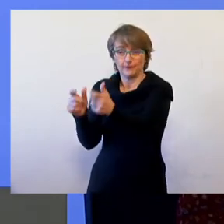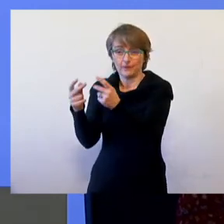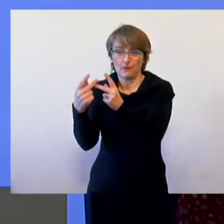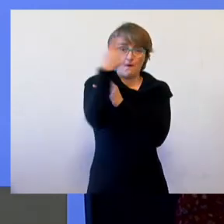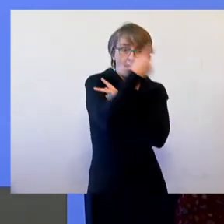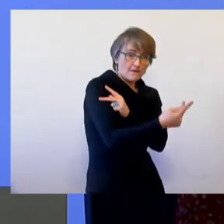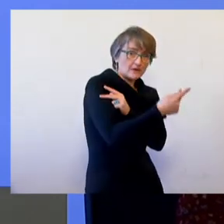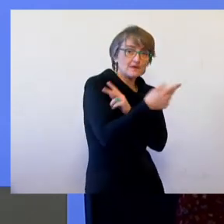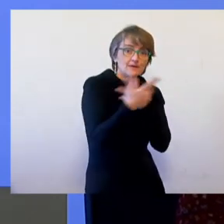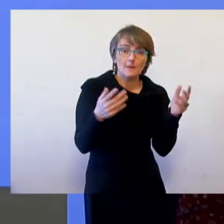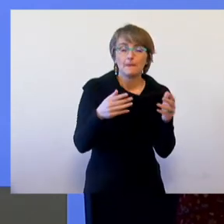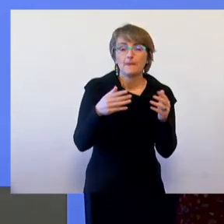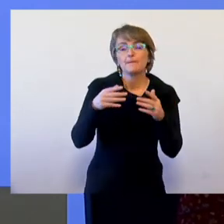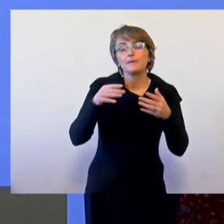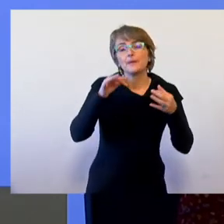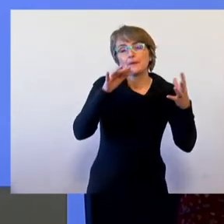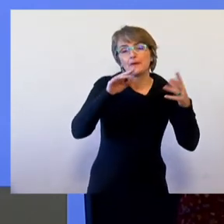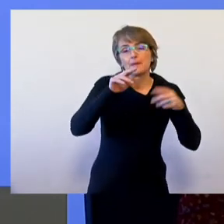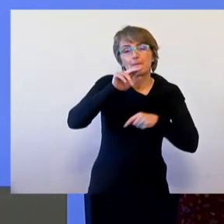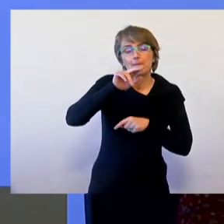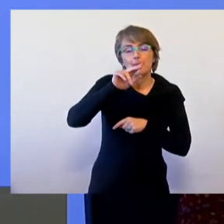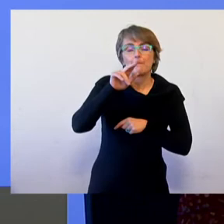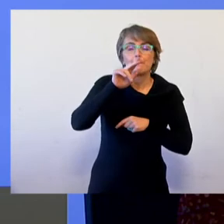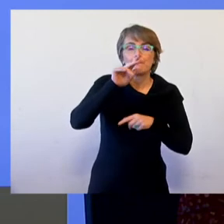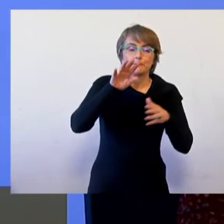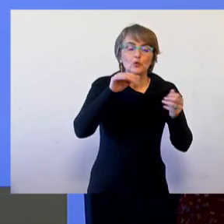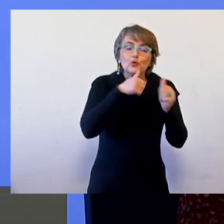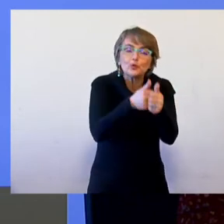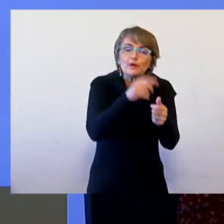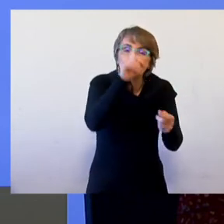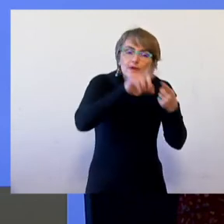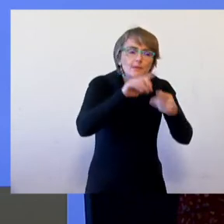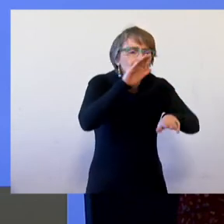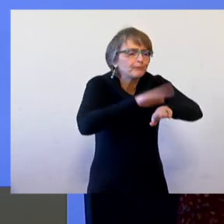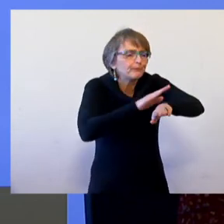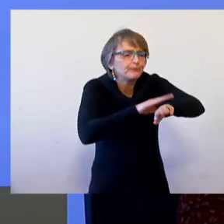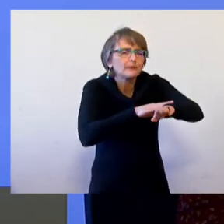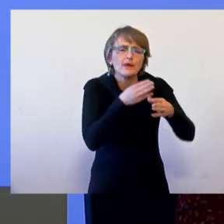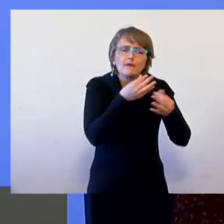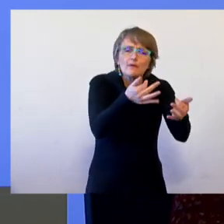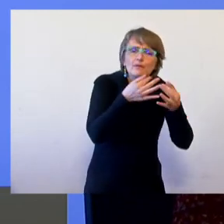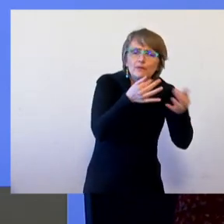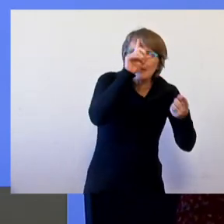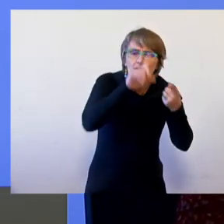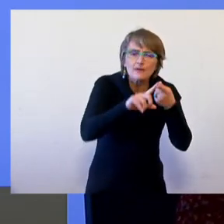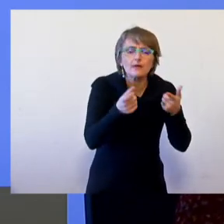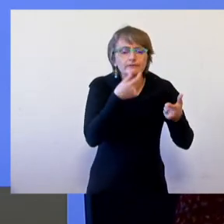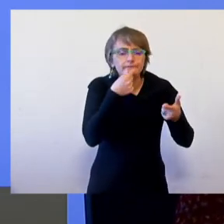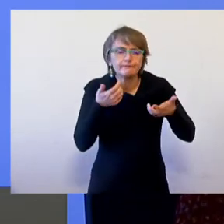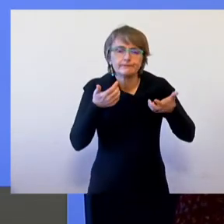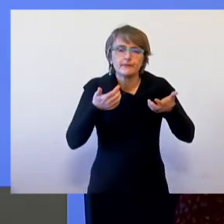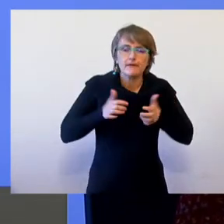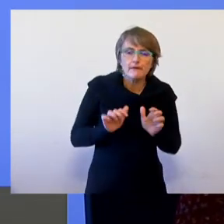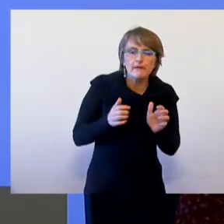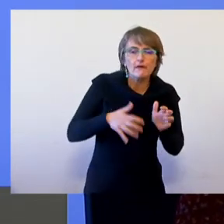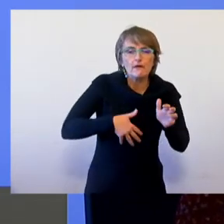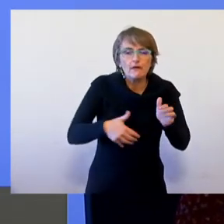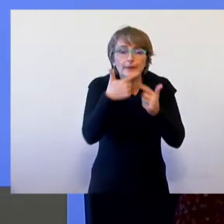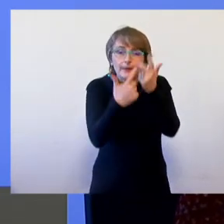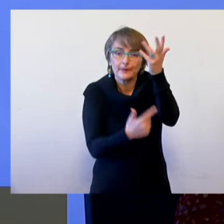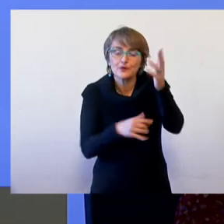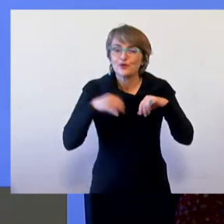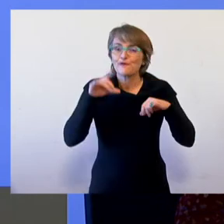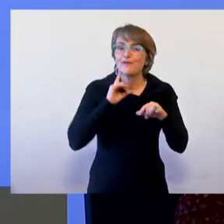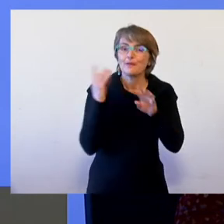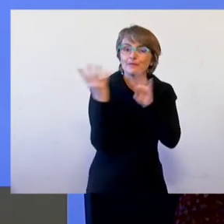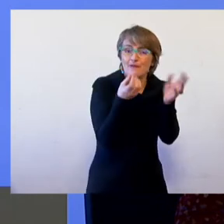planning familial, qui jouent un rôle essentiel dans l'accès à la contraception des jeunes femmes. Ce sera bientôt le soutien au mouvement